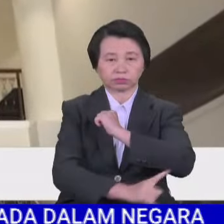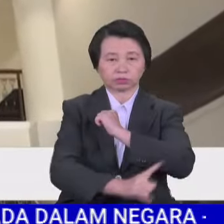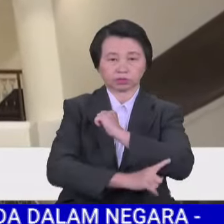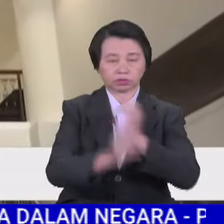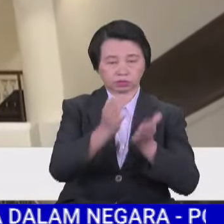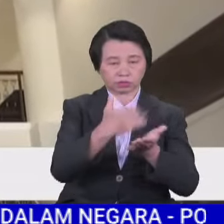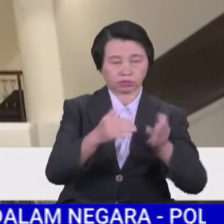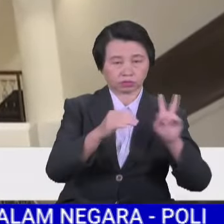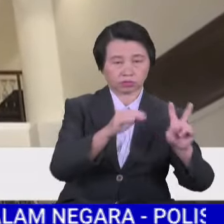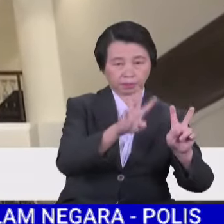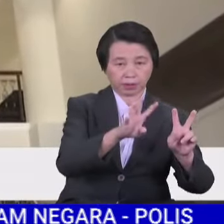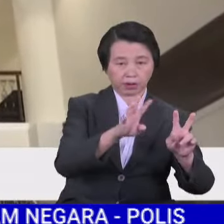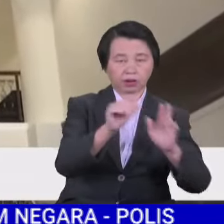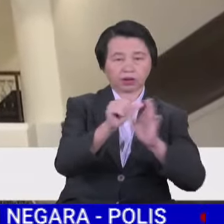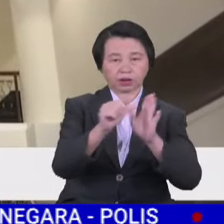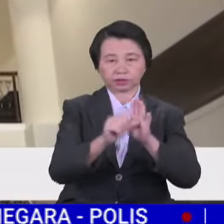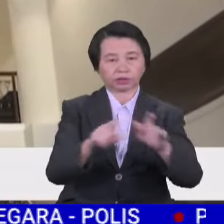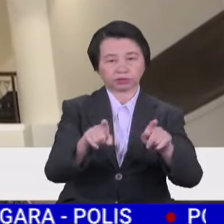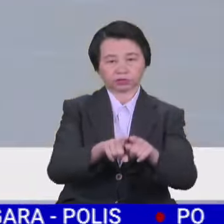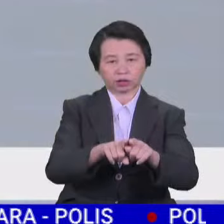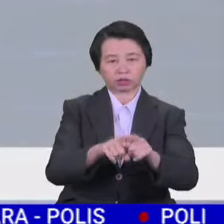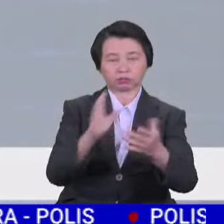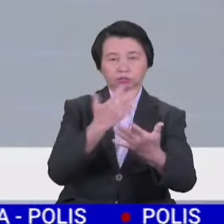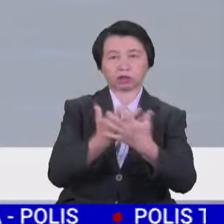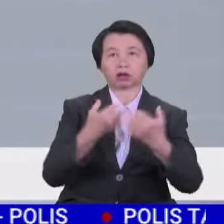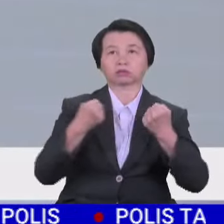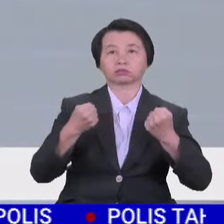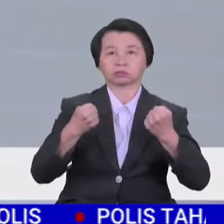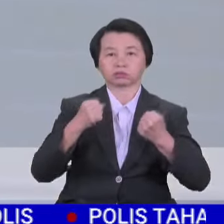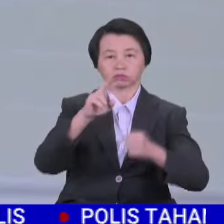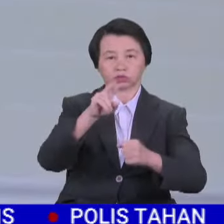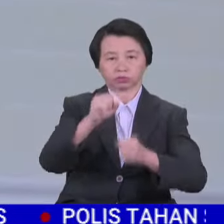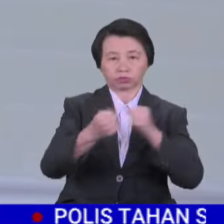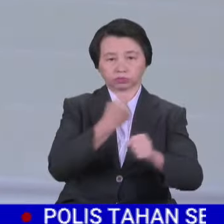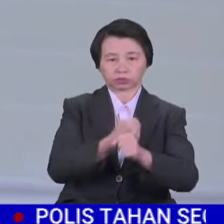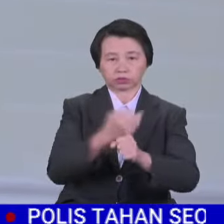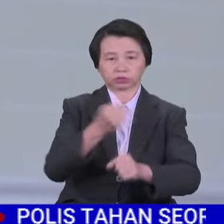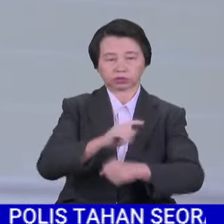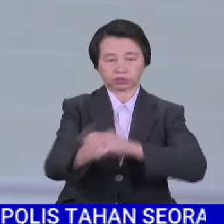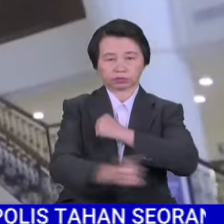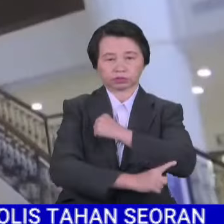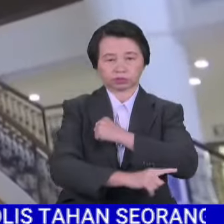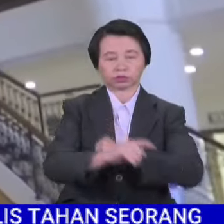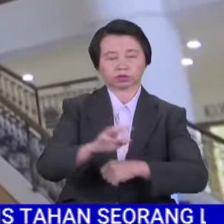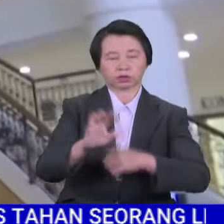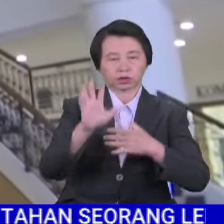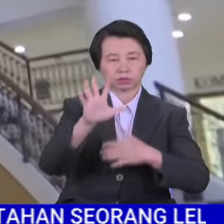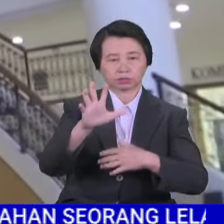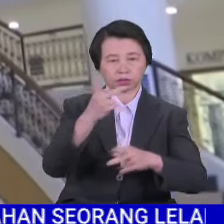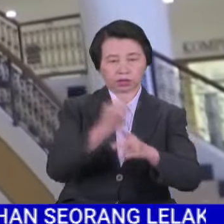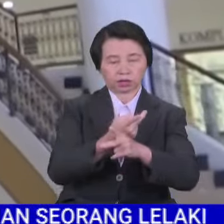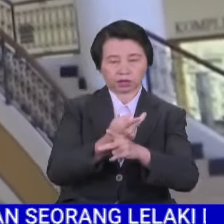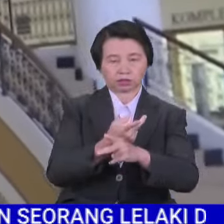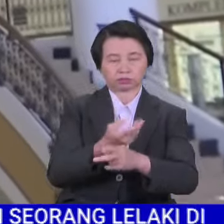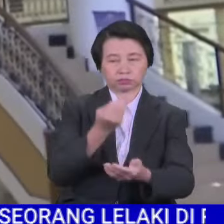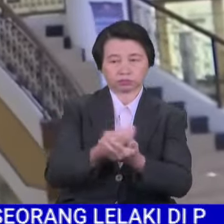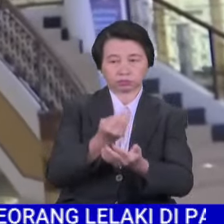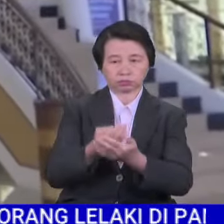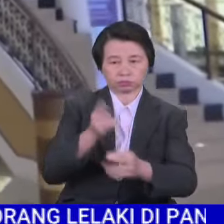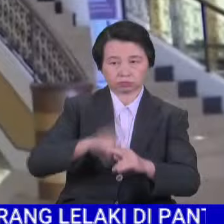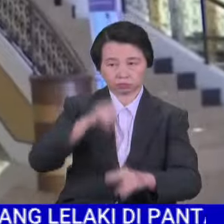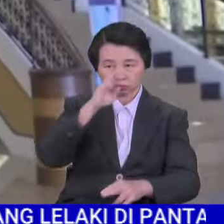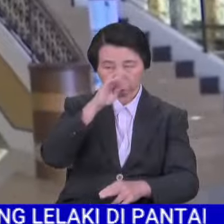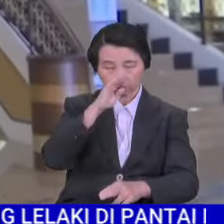24 kurungan dua atas sama yaitu penjara tidak melebihi 20 tahun dan didenda 5 kali ganda nilai tututan